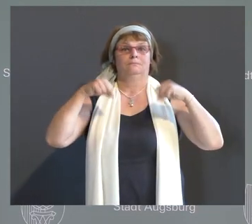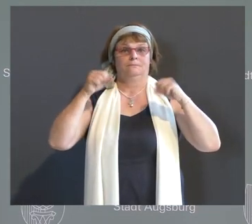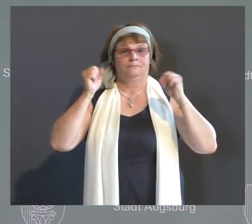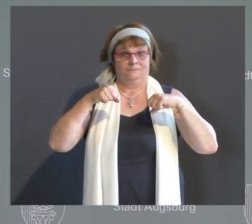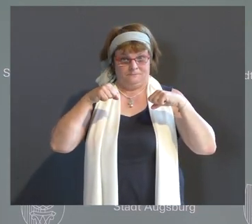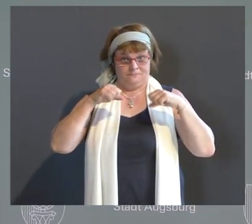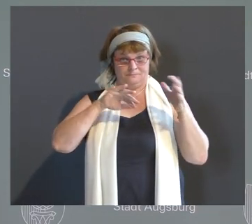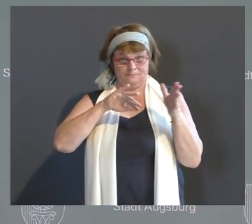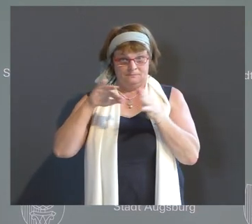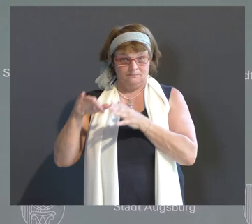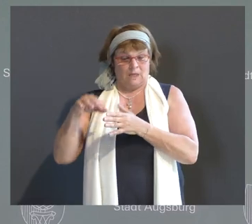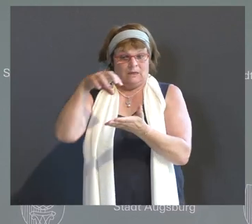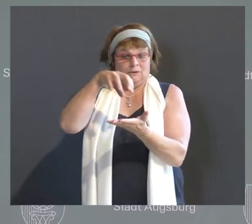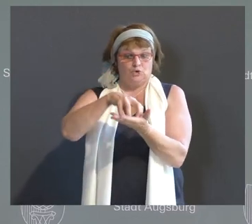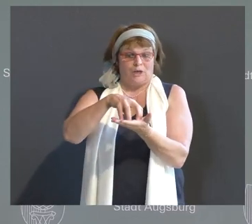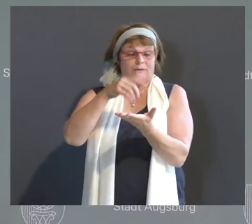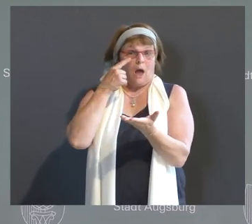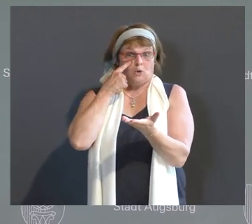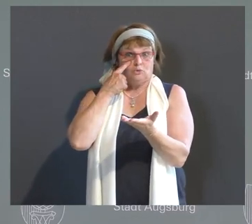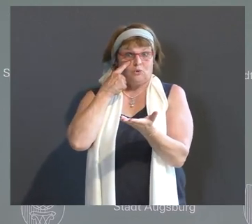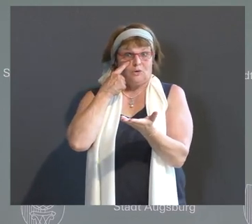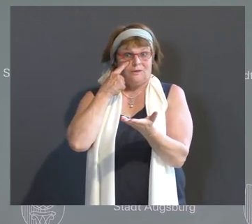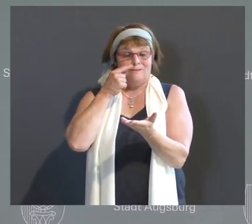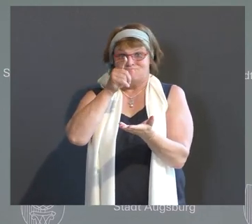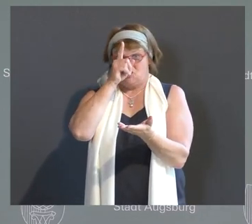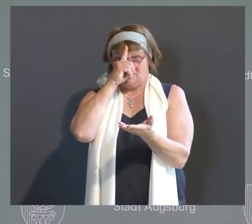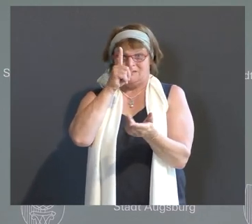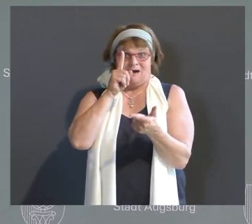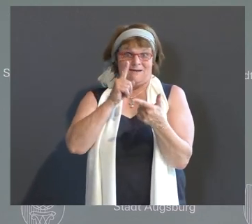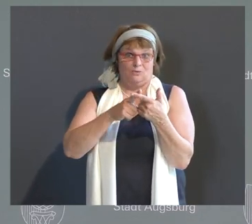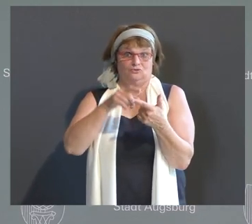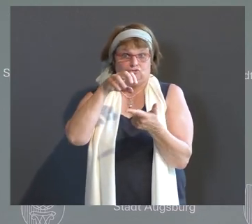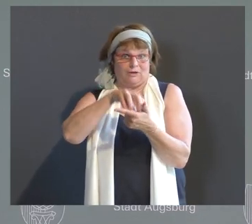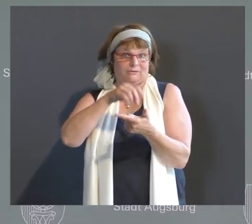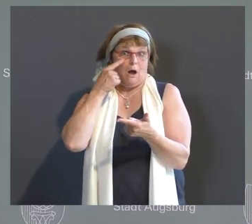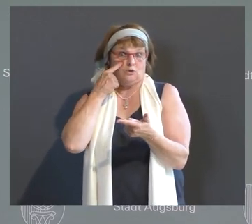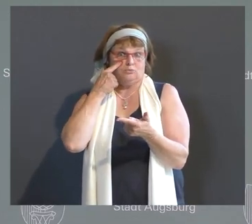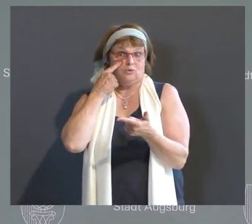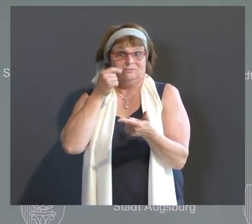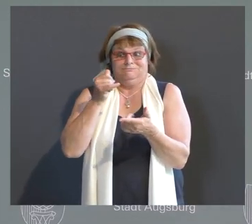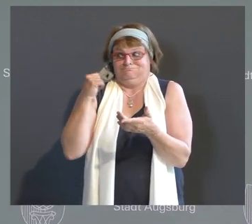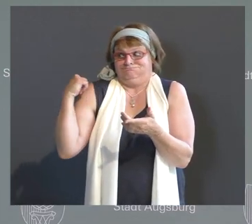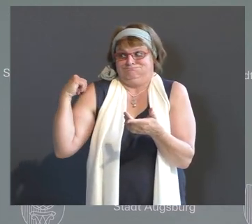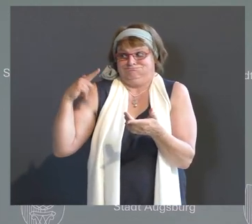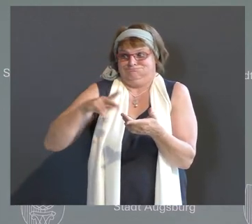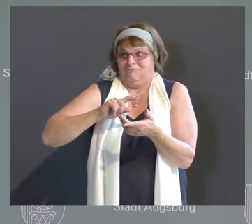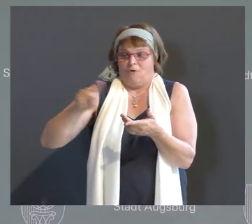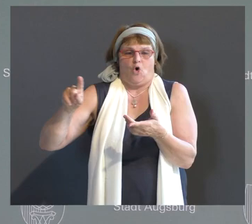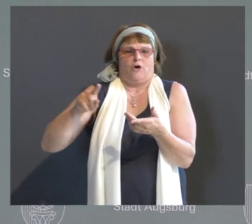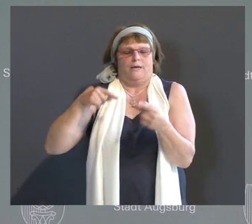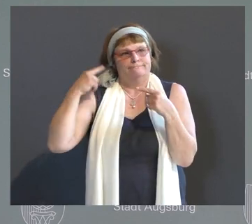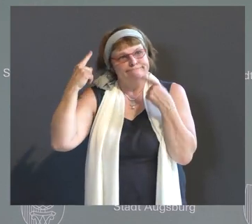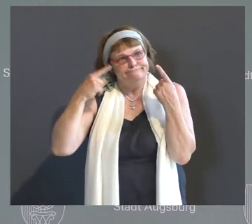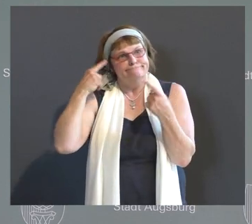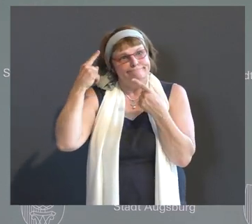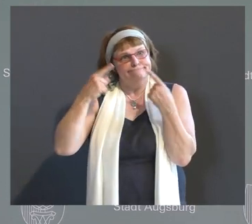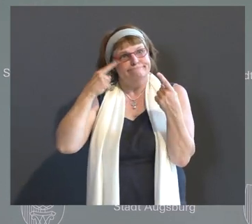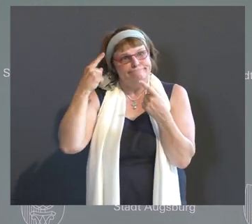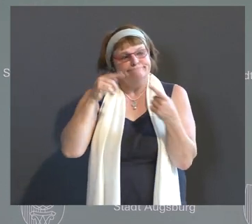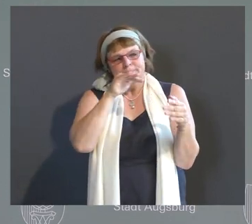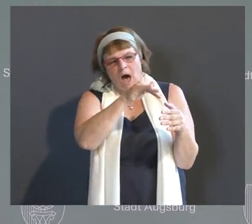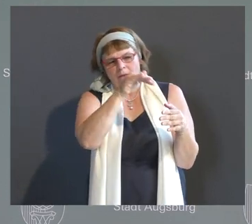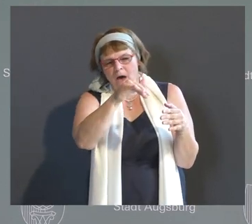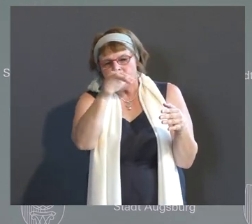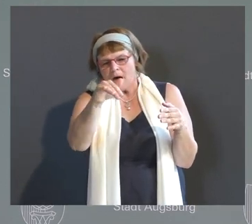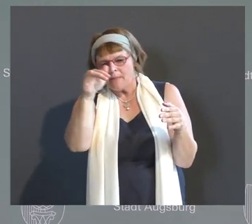Stadt hat gemeinsam mit der Polizei in den letzten Wochen nachgeschärft, wo es notwendig war und aufgrund der Erfahrungen, die